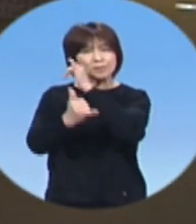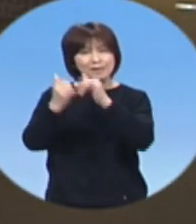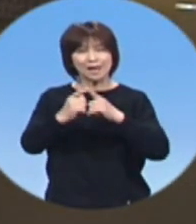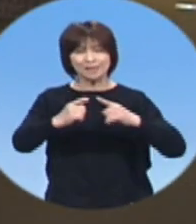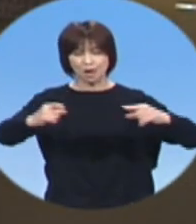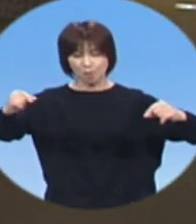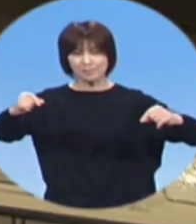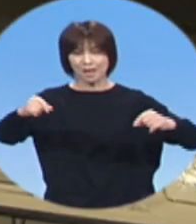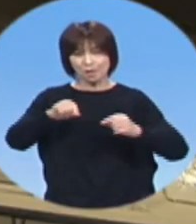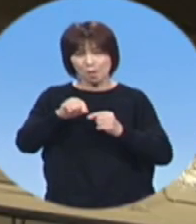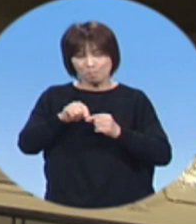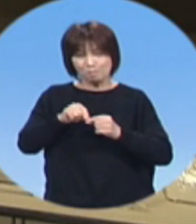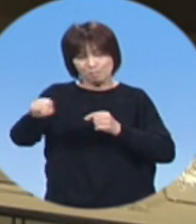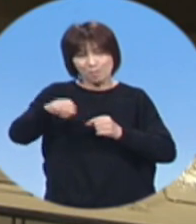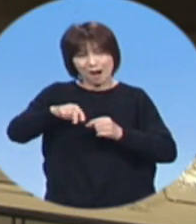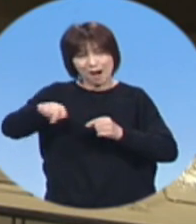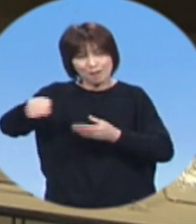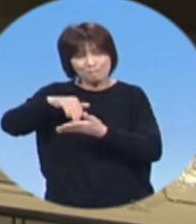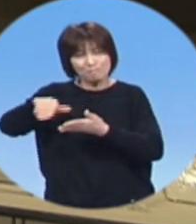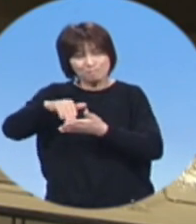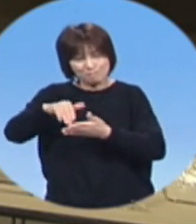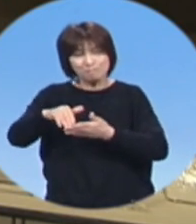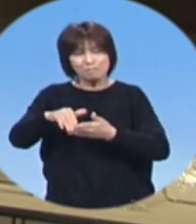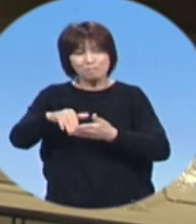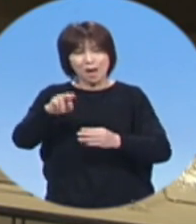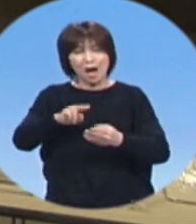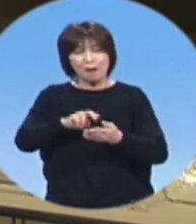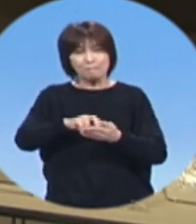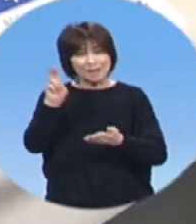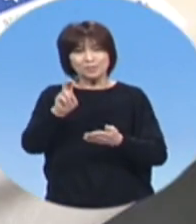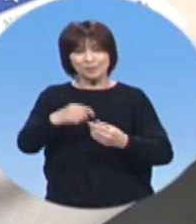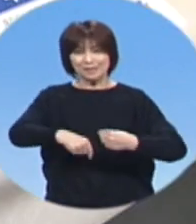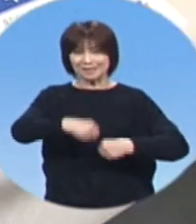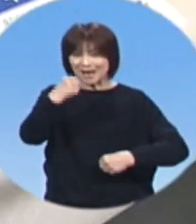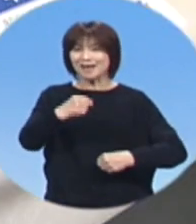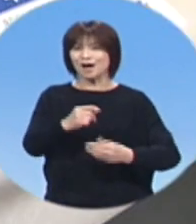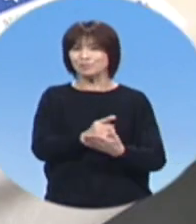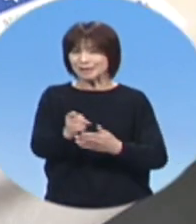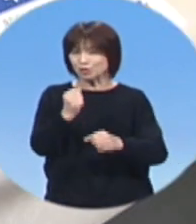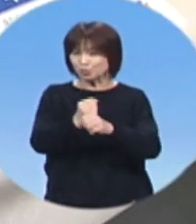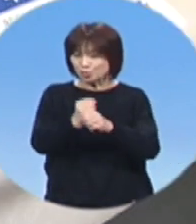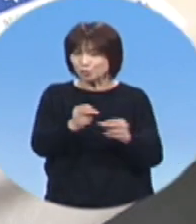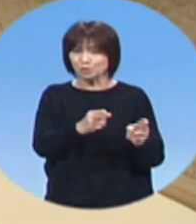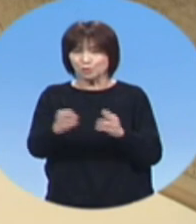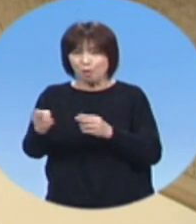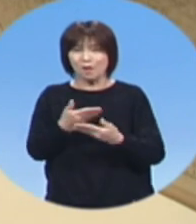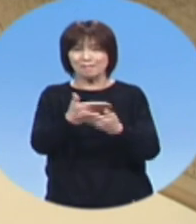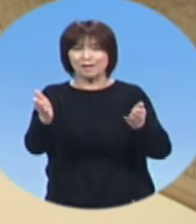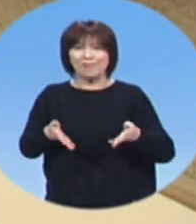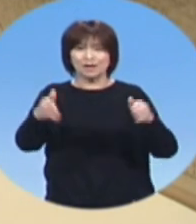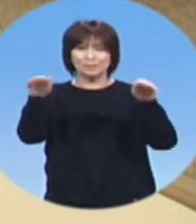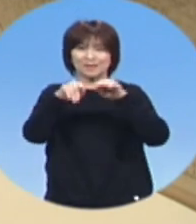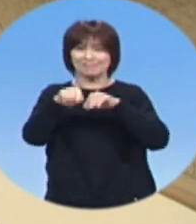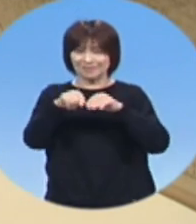国を測量して驚くほど正確な地図を作った伊能忠敬の地図や測量道具を展示する博物館